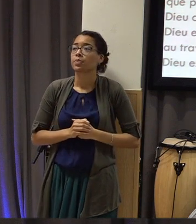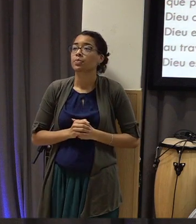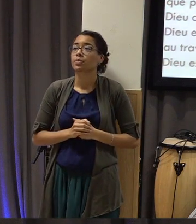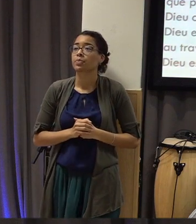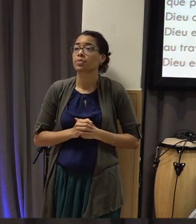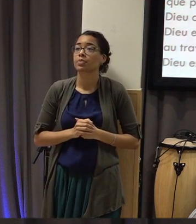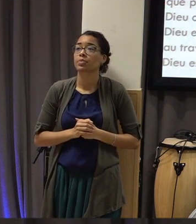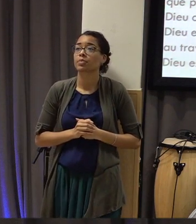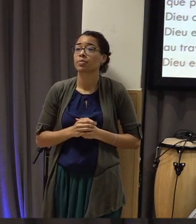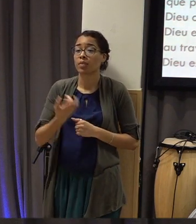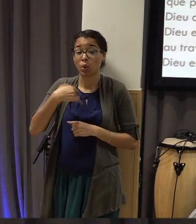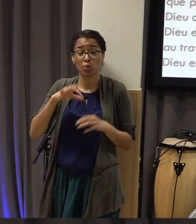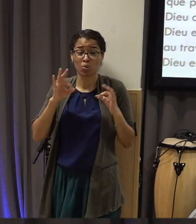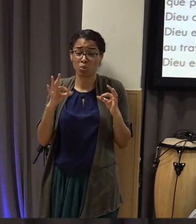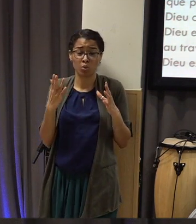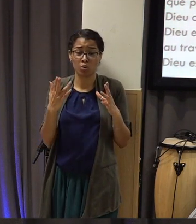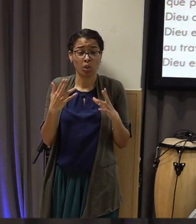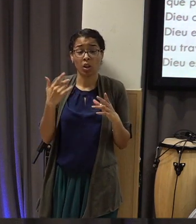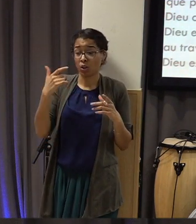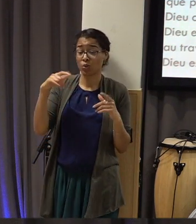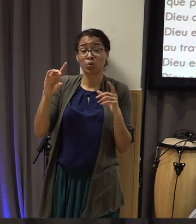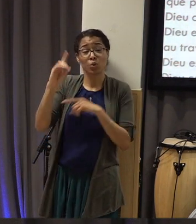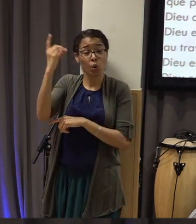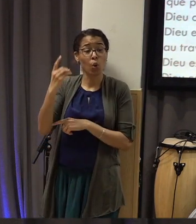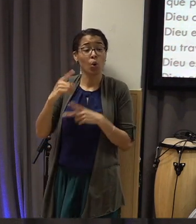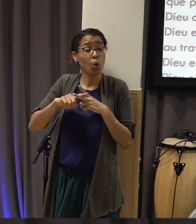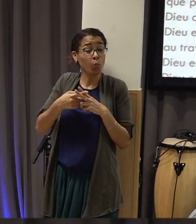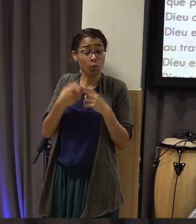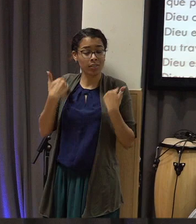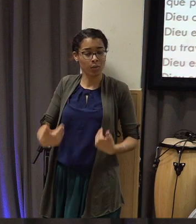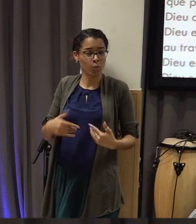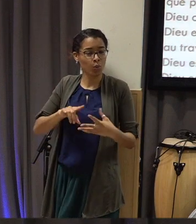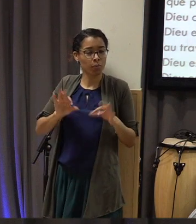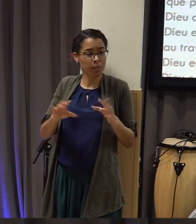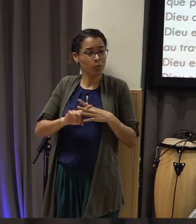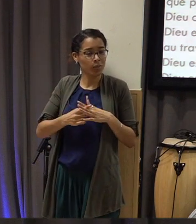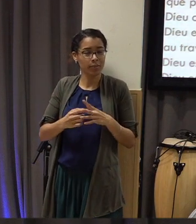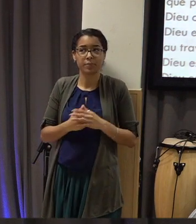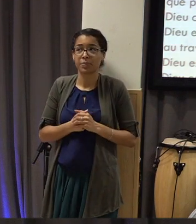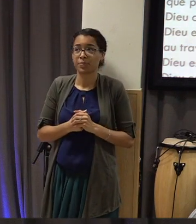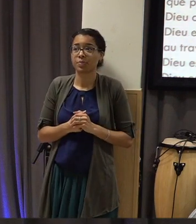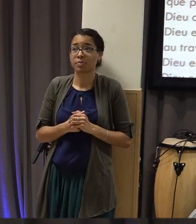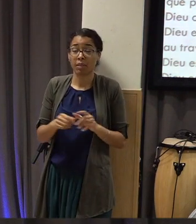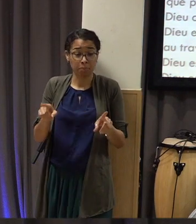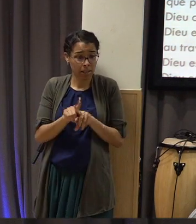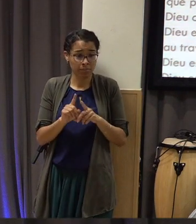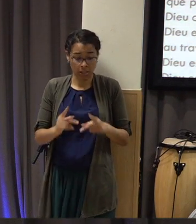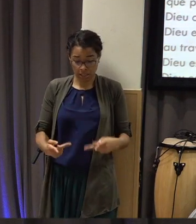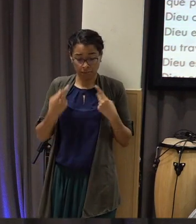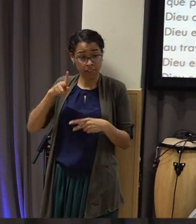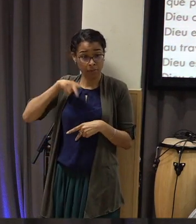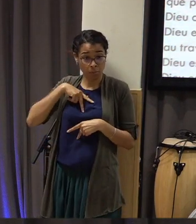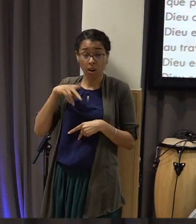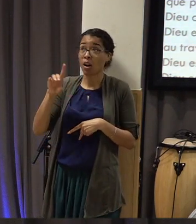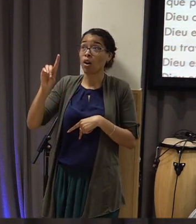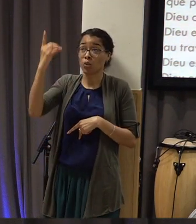Nous ne sommes que des instruments. Dieu est souverain sur ma vie. C'est-à-dire qu'il a l'œil sur